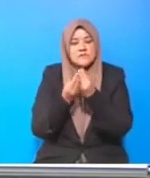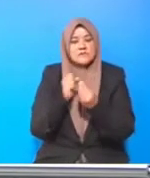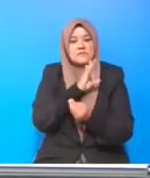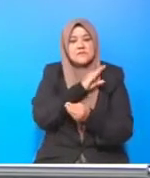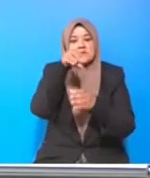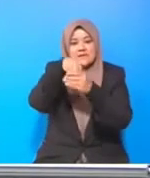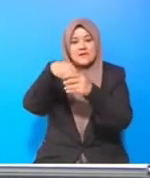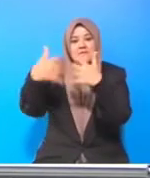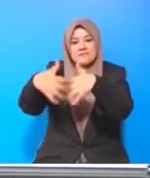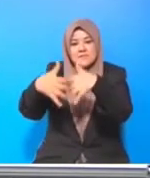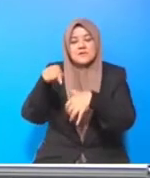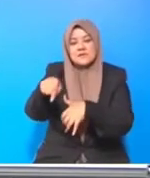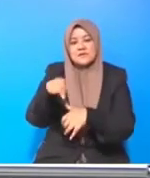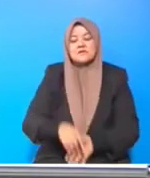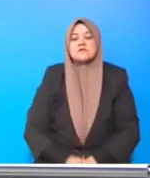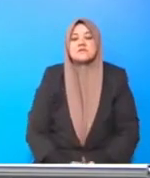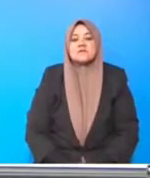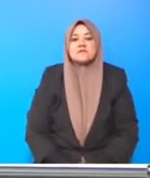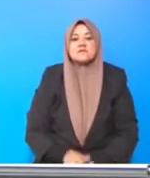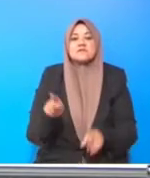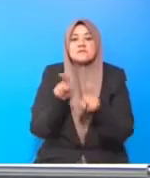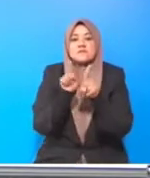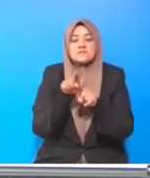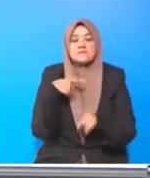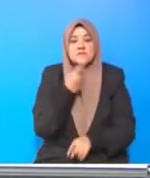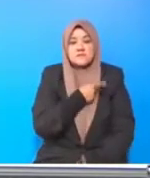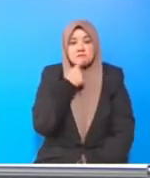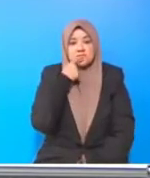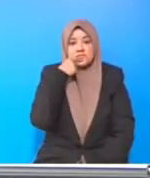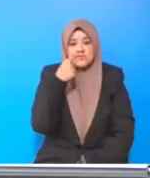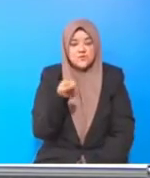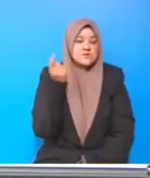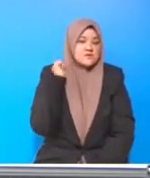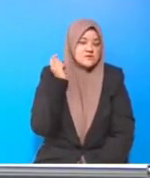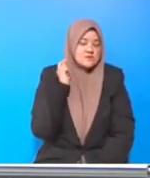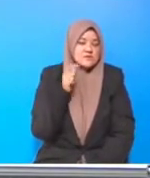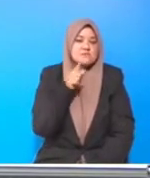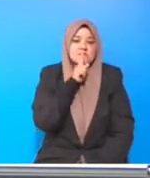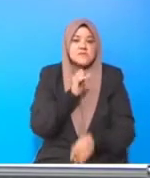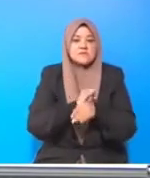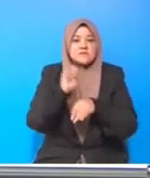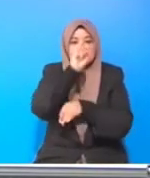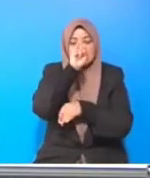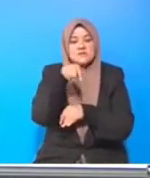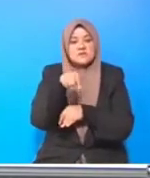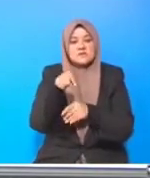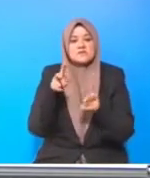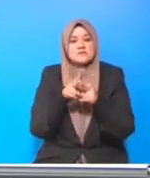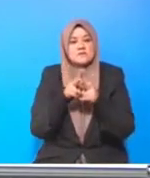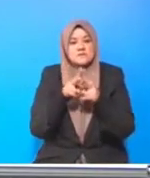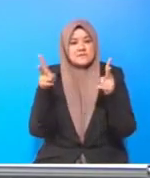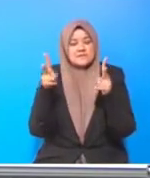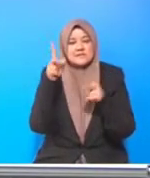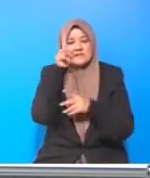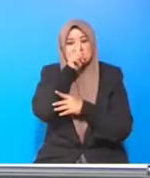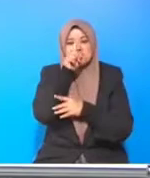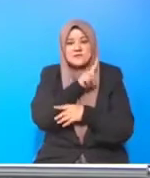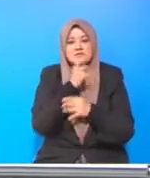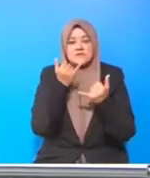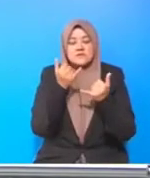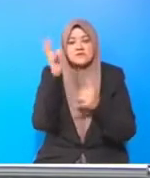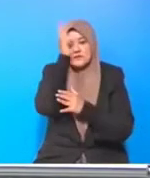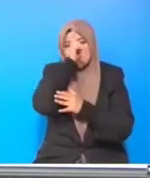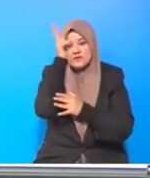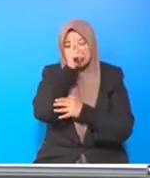pekerja di kilang yang mencukupi dan seperti mana juga yang saya sebut di pada awalnya di bahwa industri ini adalah merupakan industri yang sangat kritik ke